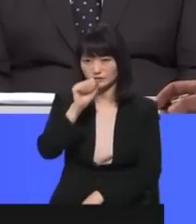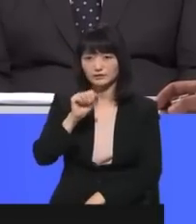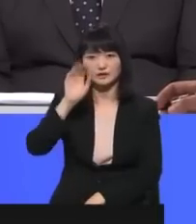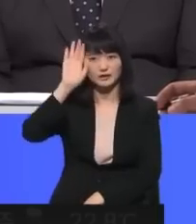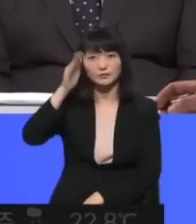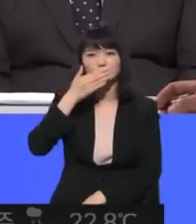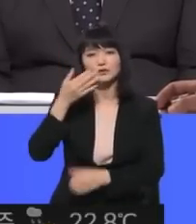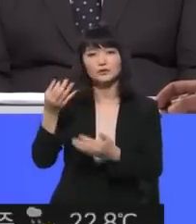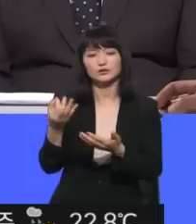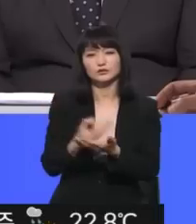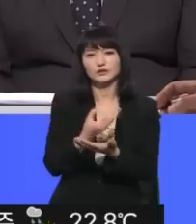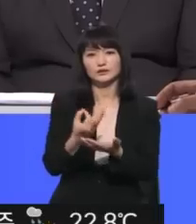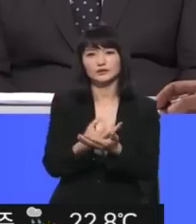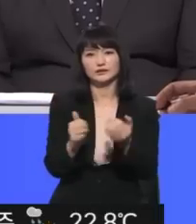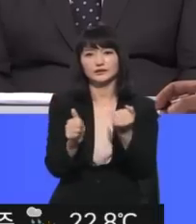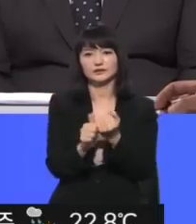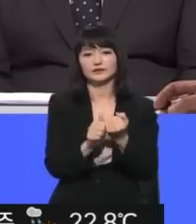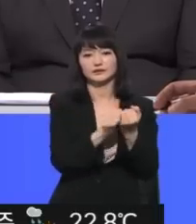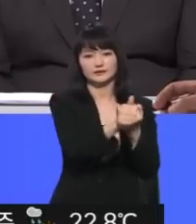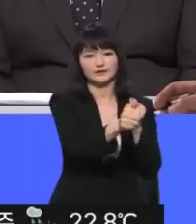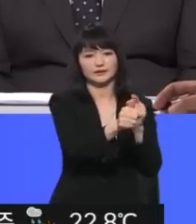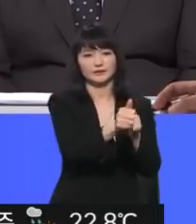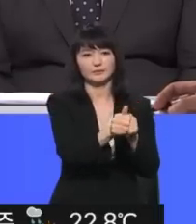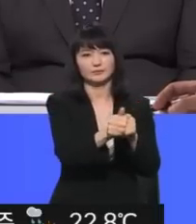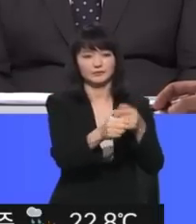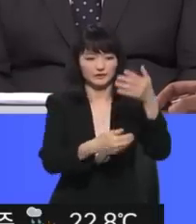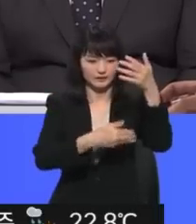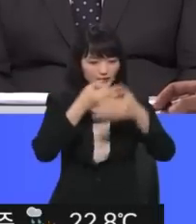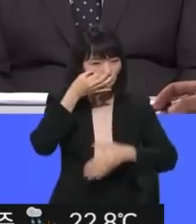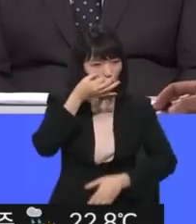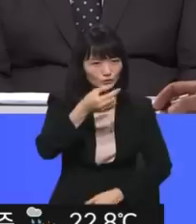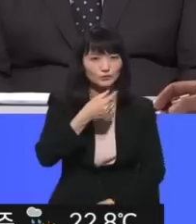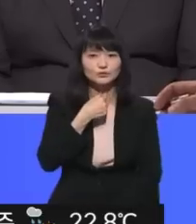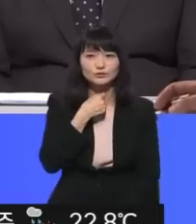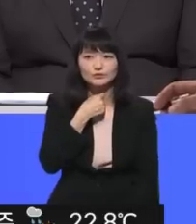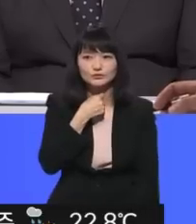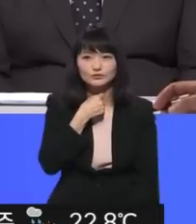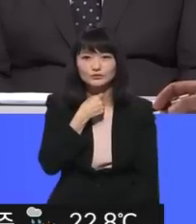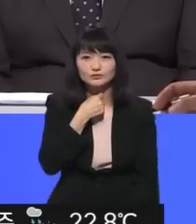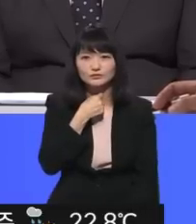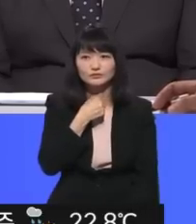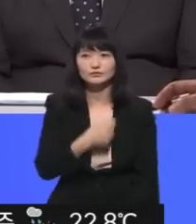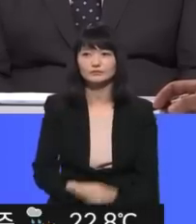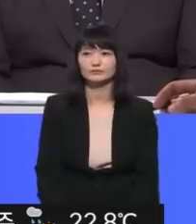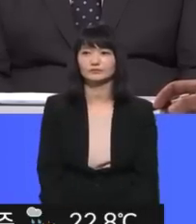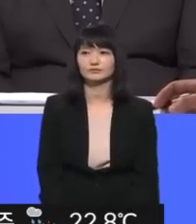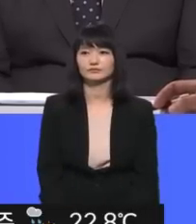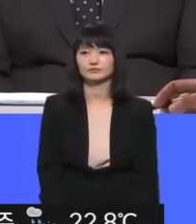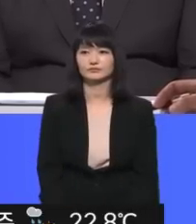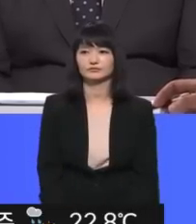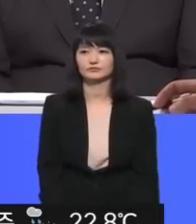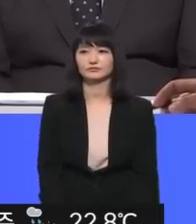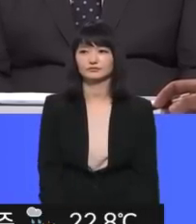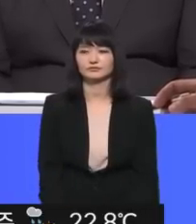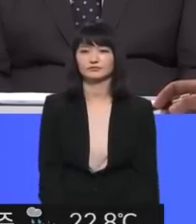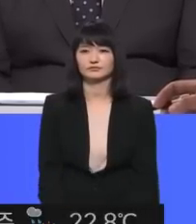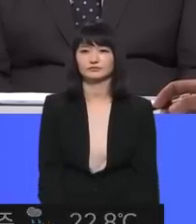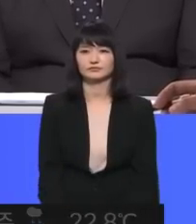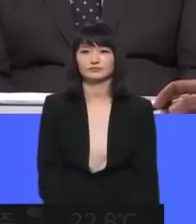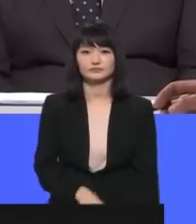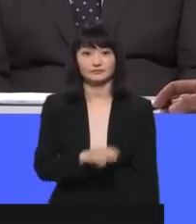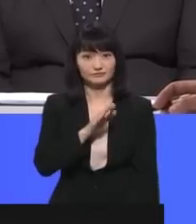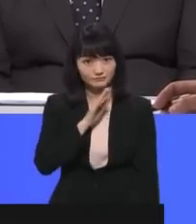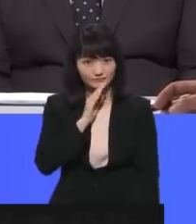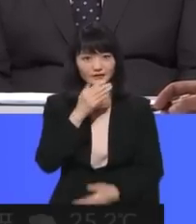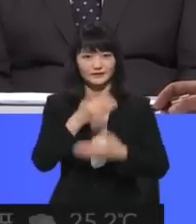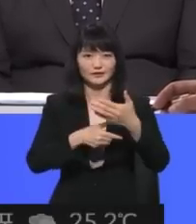신랑한테 고맙다고 영화 보여주고 싶네요 나는 의견 주셨습니다 2분 이것은 아주 일해야 할